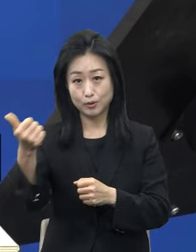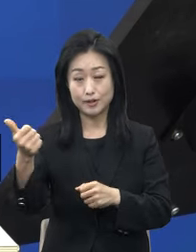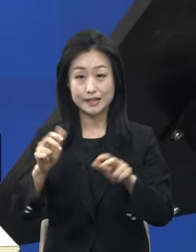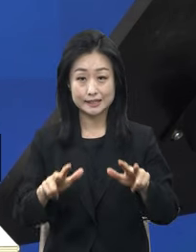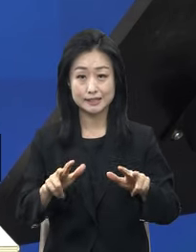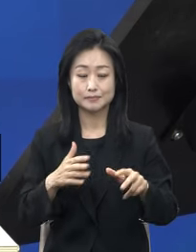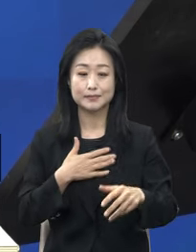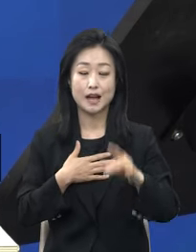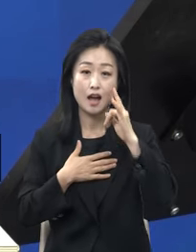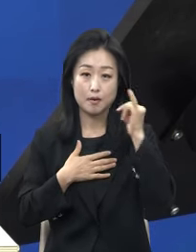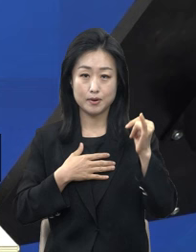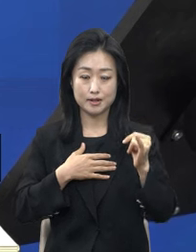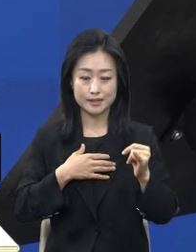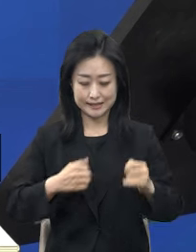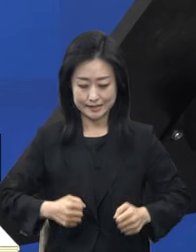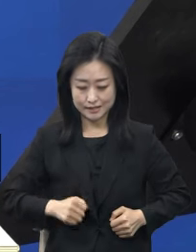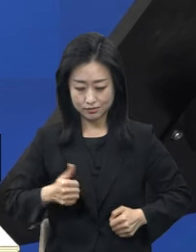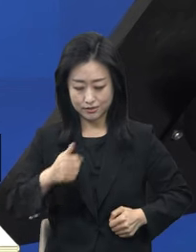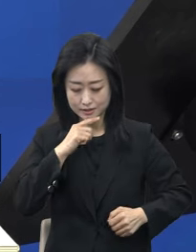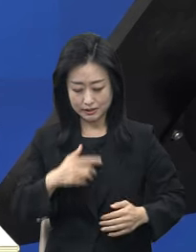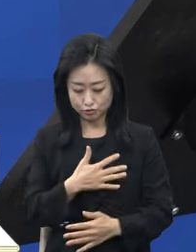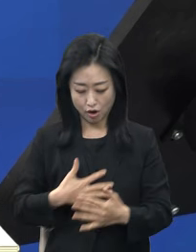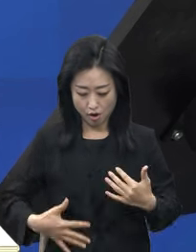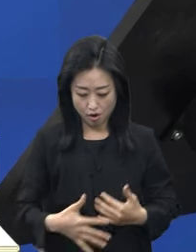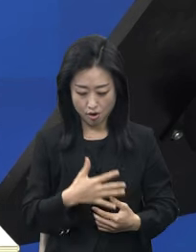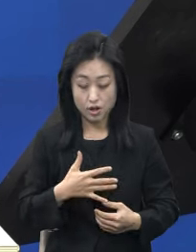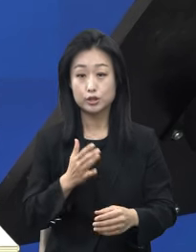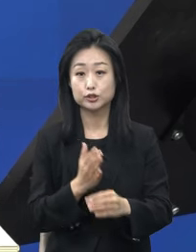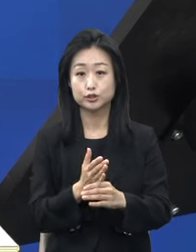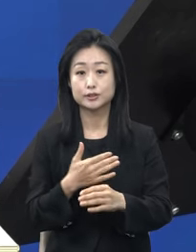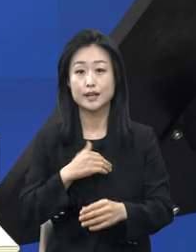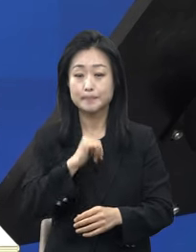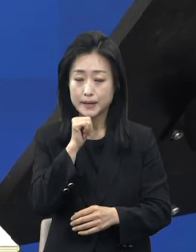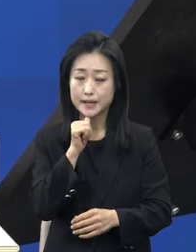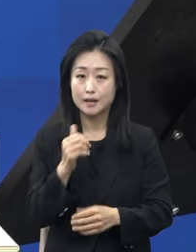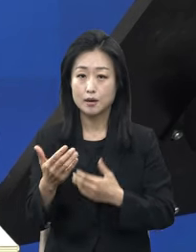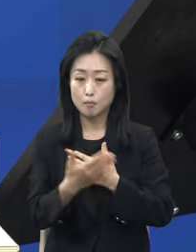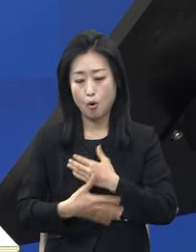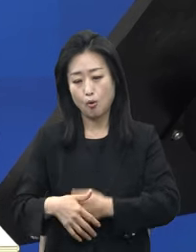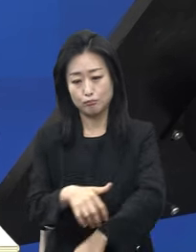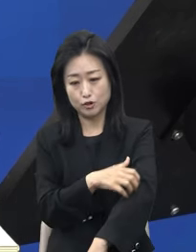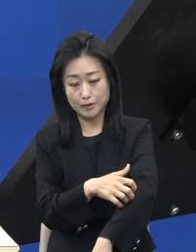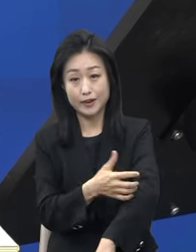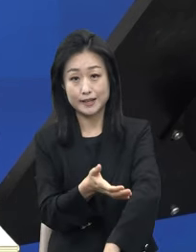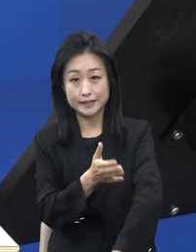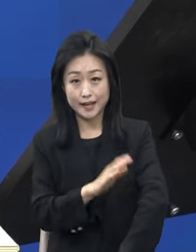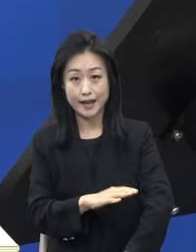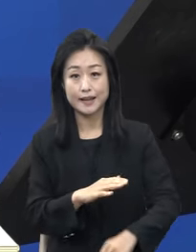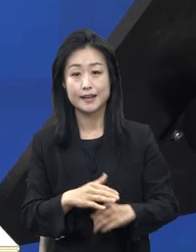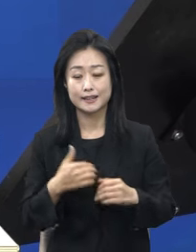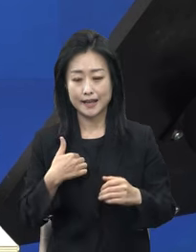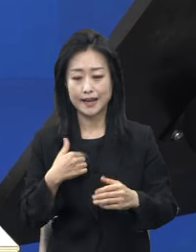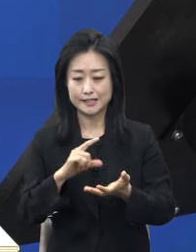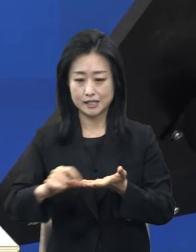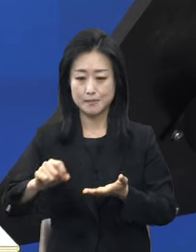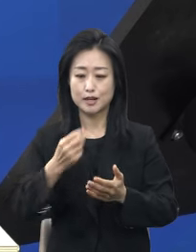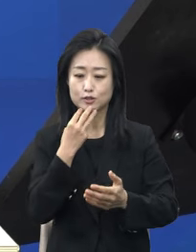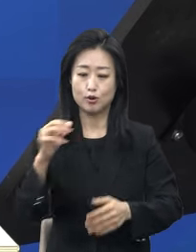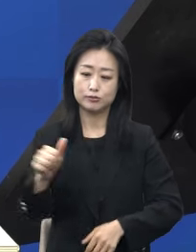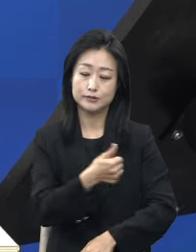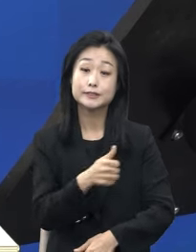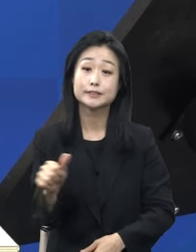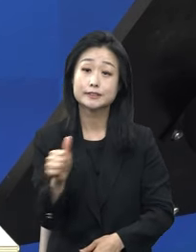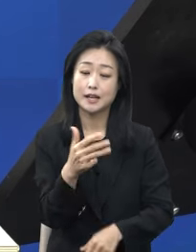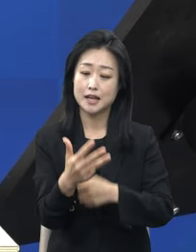받으시는 어머니를 모시고 있습니다. 가난한 환경에서 불편한 몸으로 지방에서 서울을 오가며 8년에